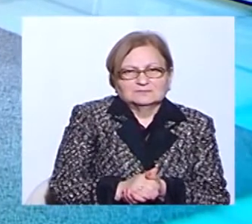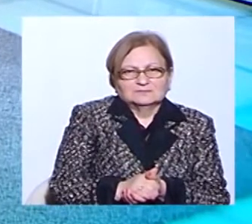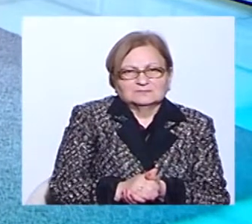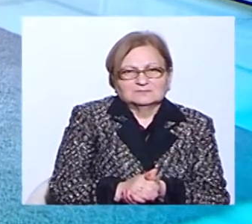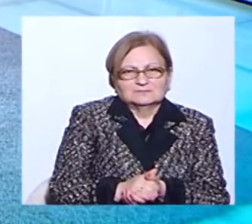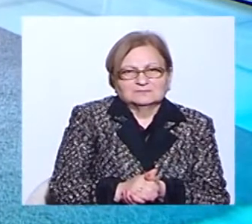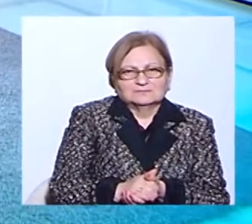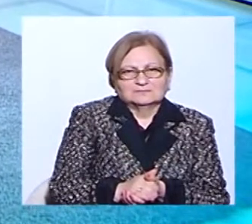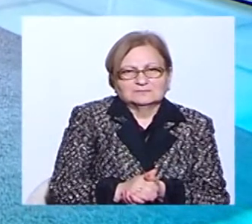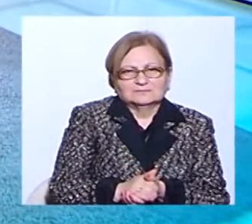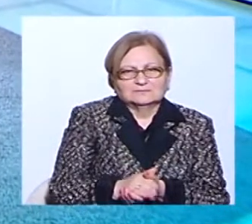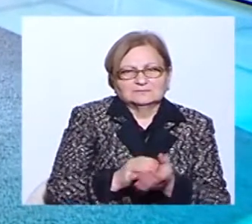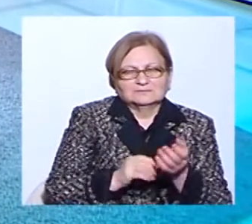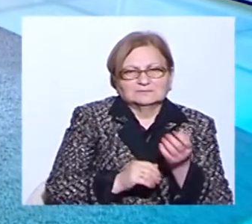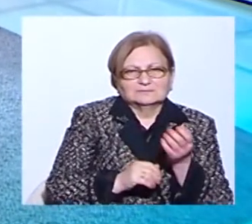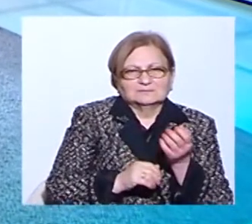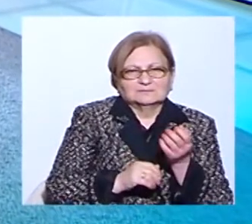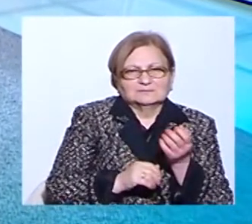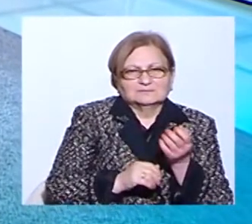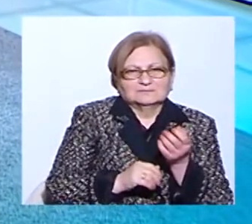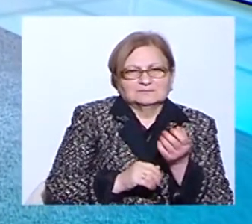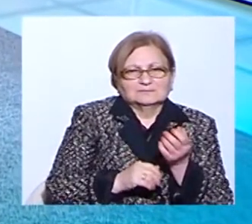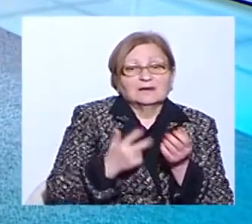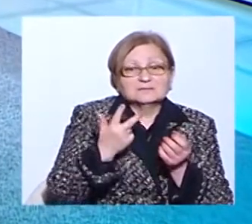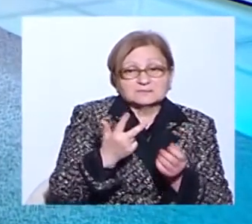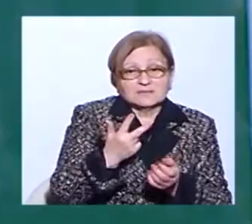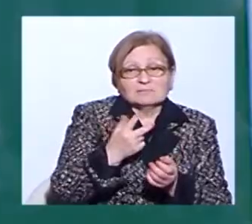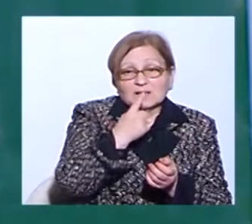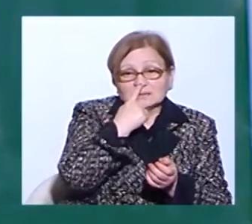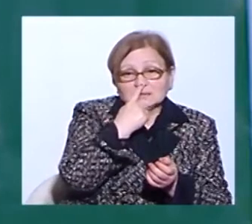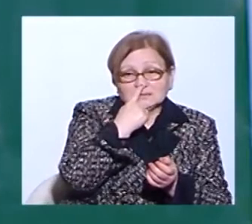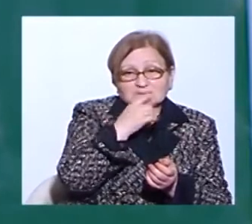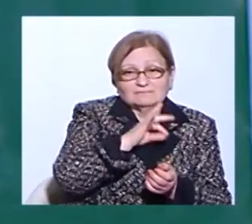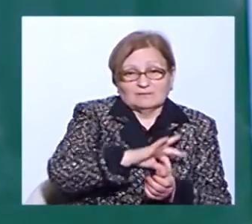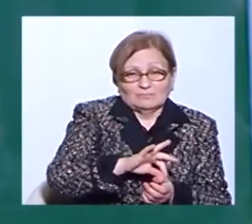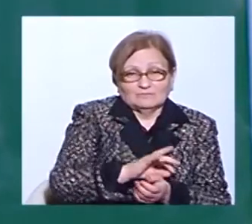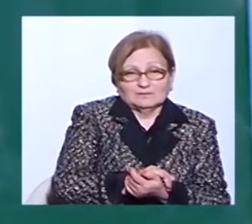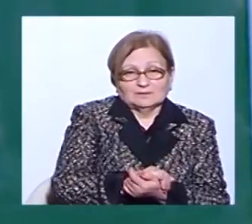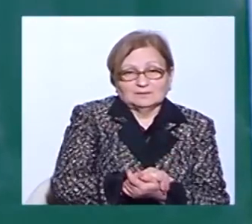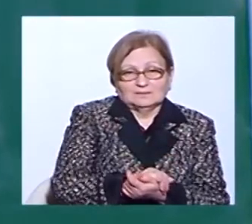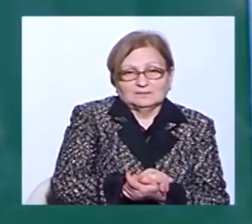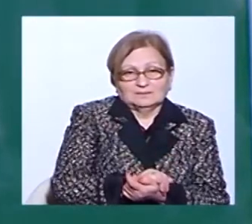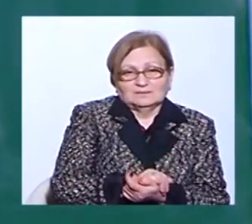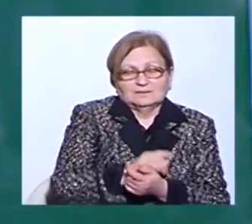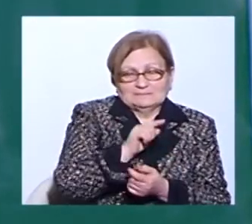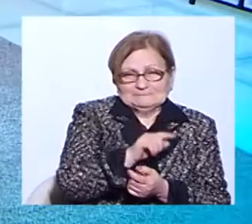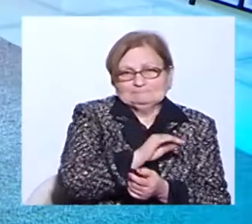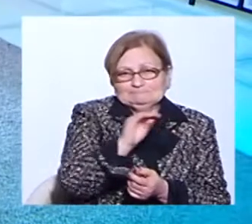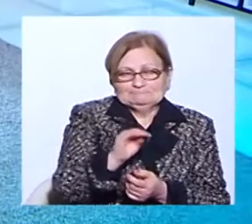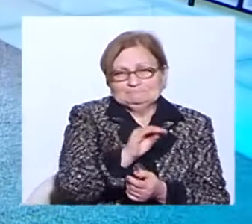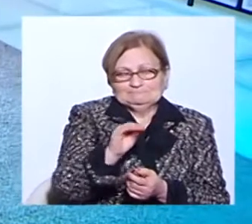4-იანი 3-ას. Არა, მოდი 3-ას კიდევ გამოვიყენებ. ამასაც და